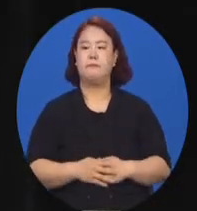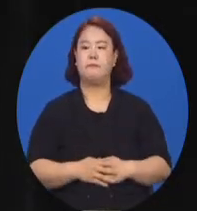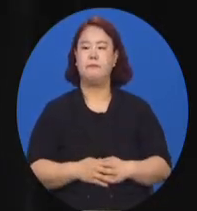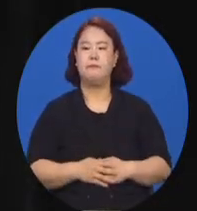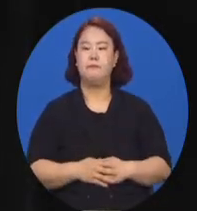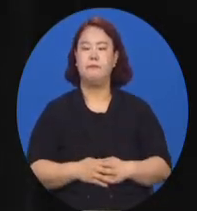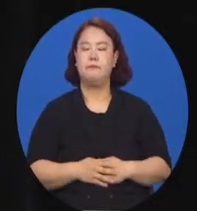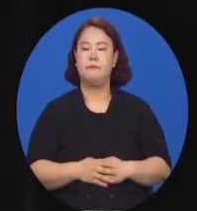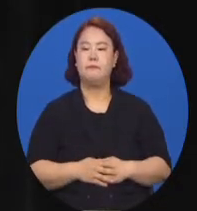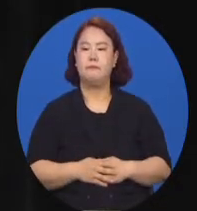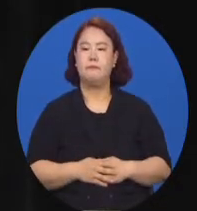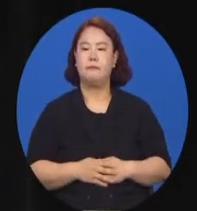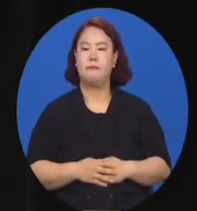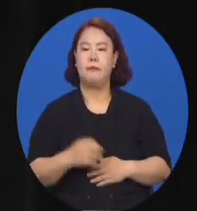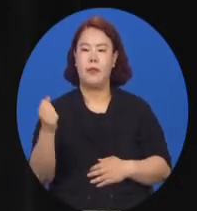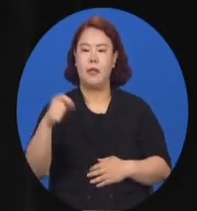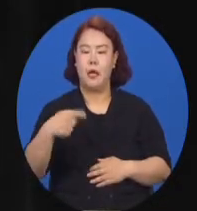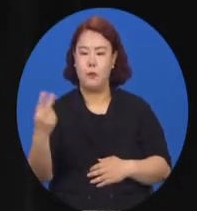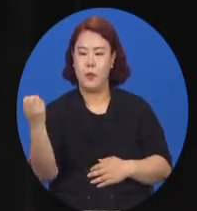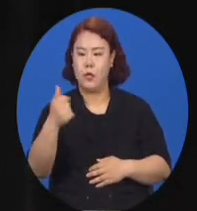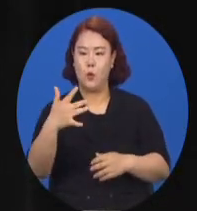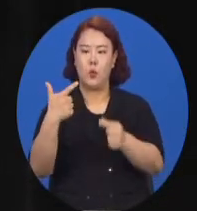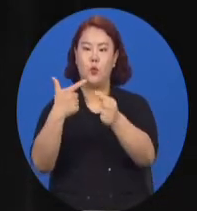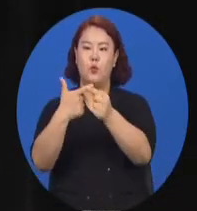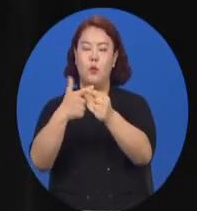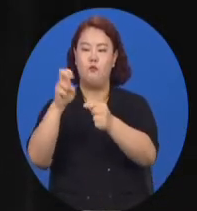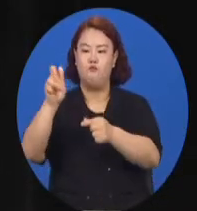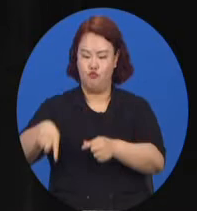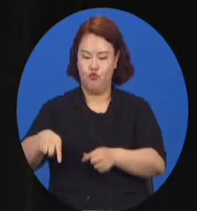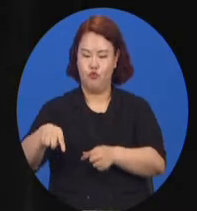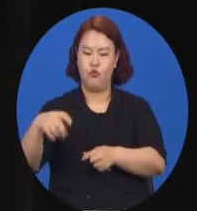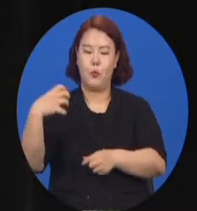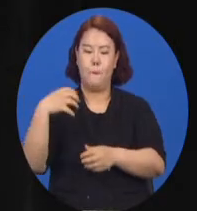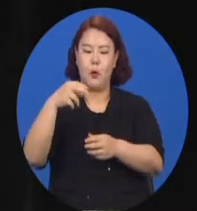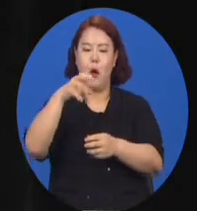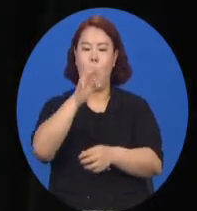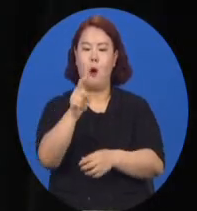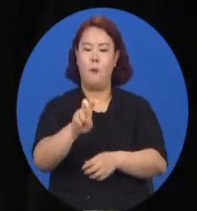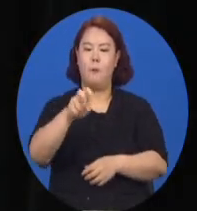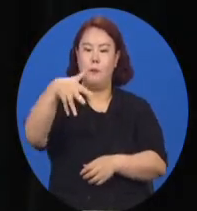네, 안녕하십니까. 자, 다음으로 기호 6번 무소속 엄재창 후보입니다.